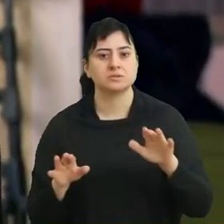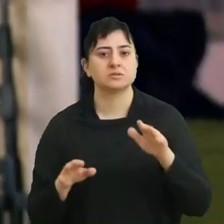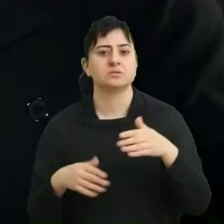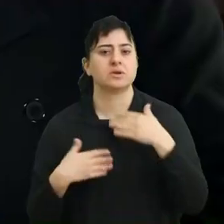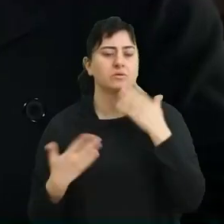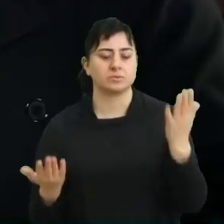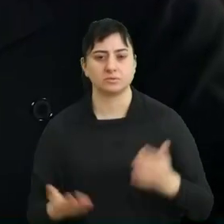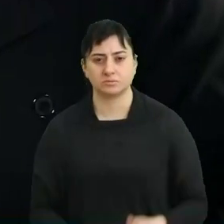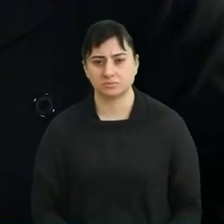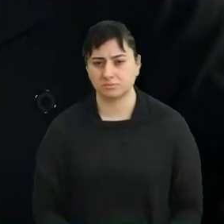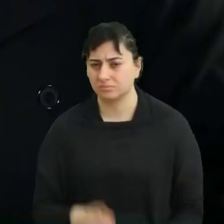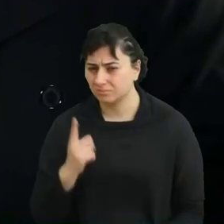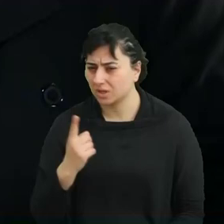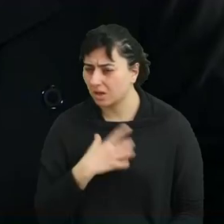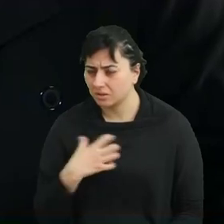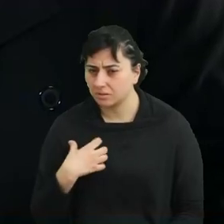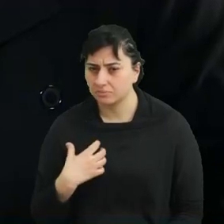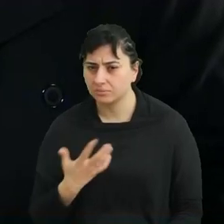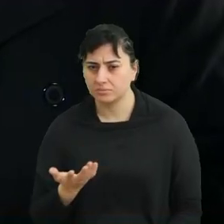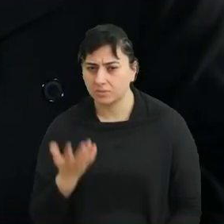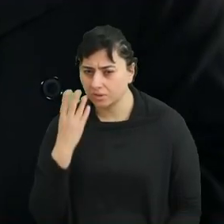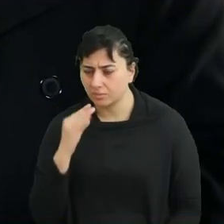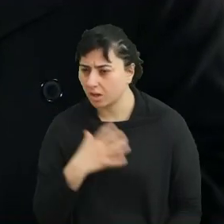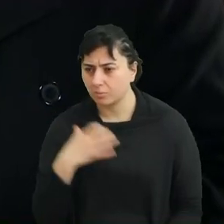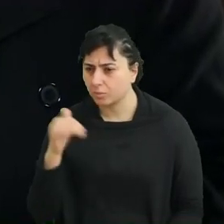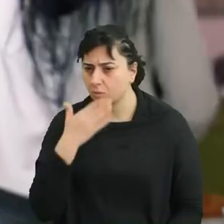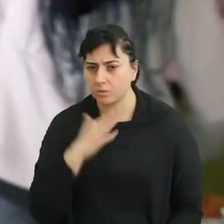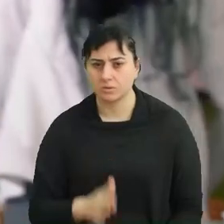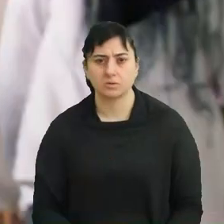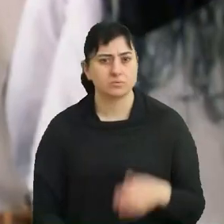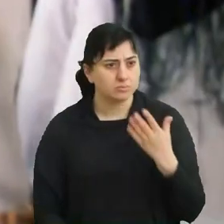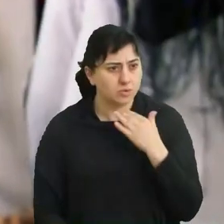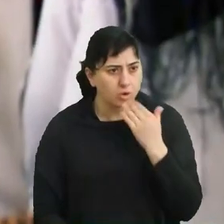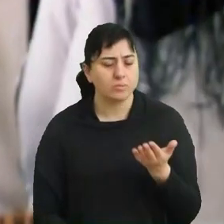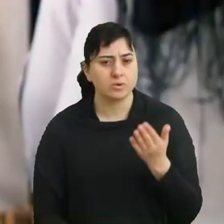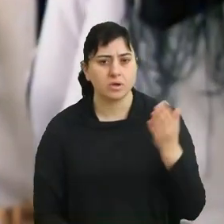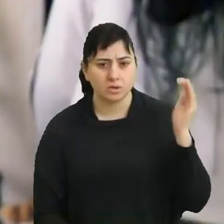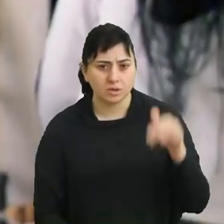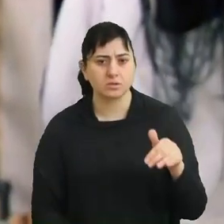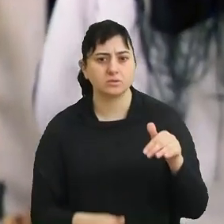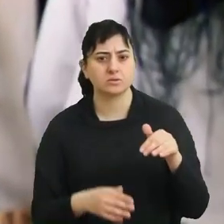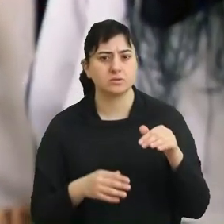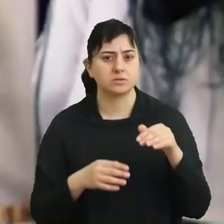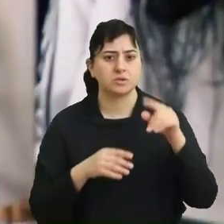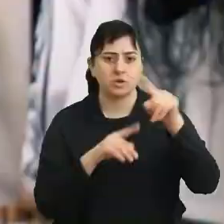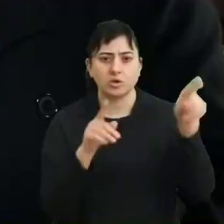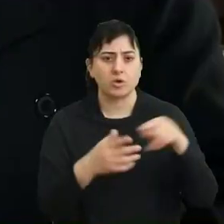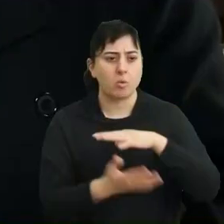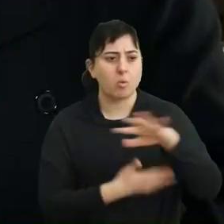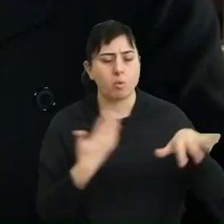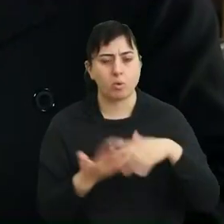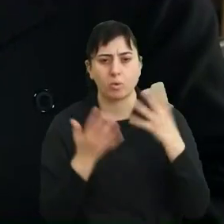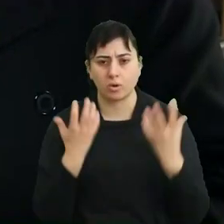siz ayrı. Bir dakika, annem mi? Ne alaka canım, annem burada değil ki benim. Nasıl burada değil ya? Geldi setin bütün açık büfesini perişan